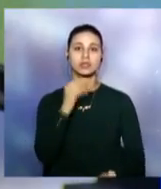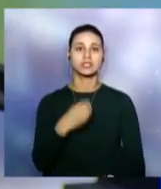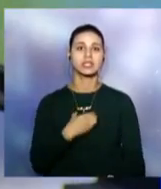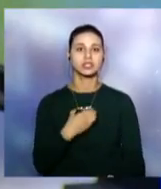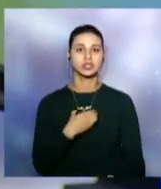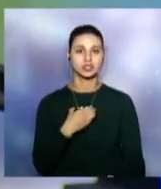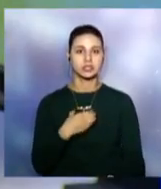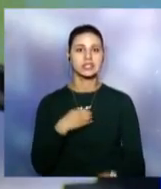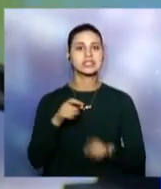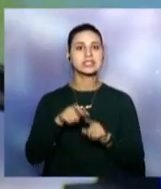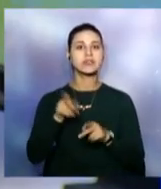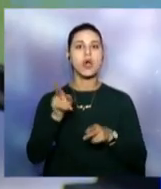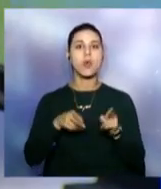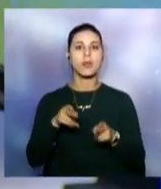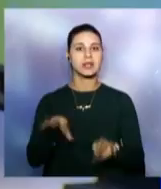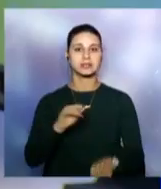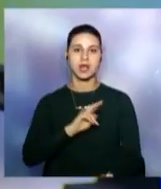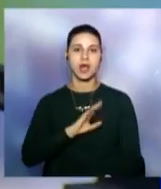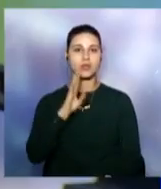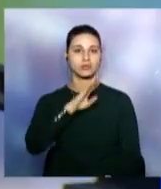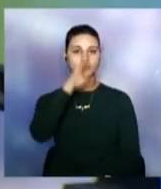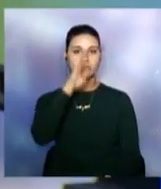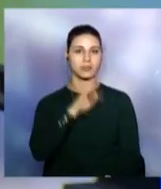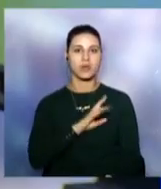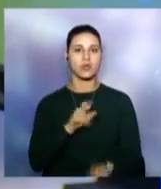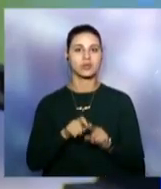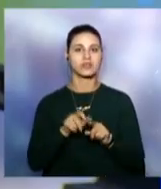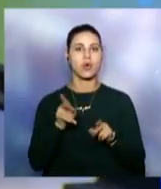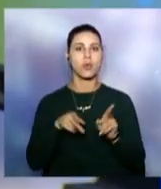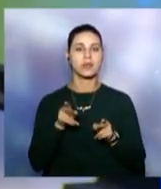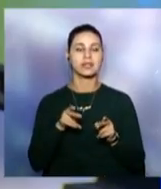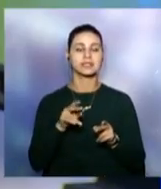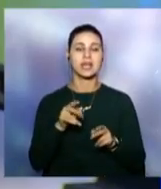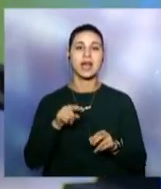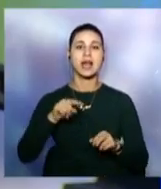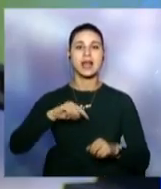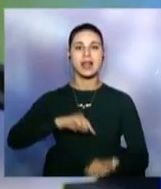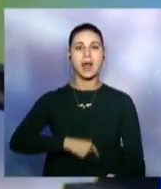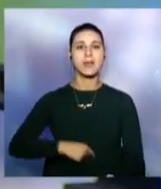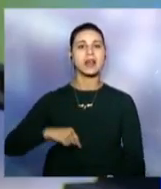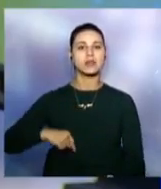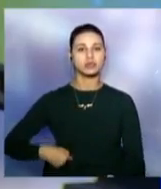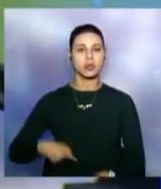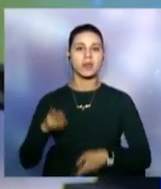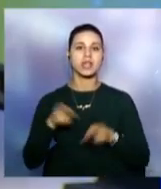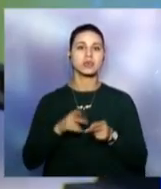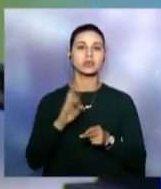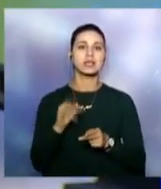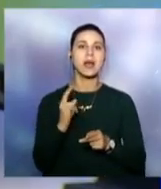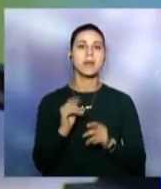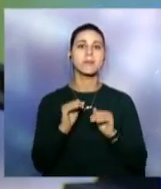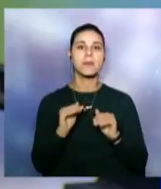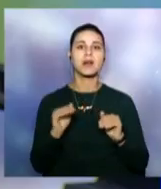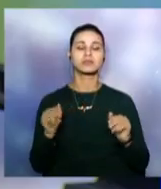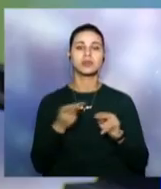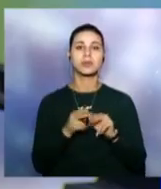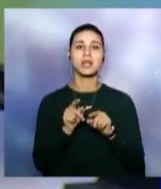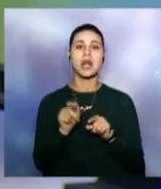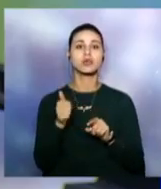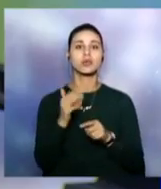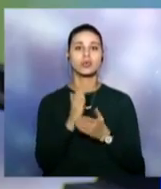აშინებს სიტყვა ოპერაცია და ოპერაციული ჩარევა. ლაპარასკოპიური ქირურგია და ბავშვები. აქ როგორ